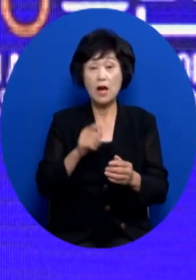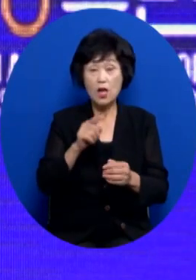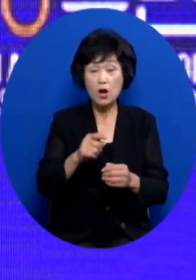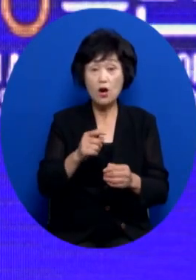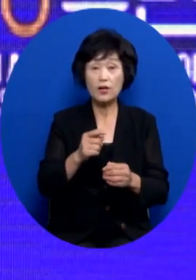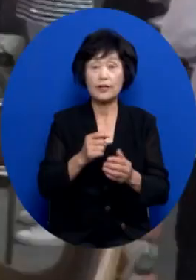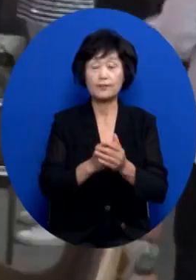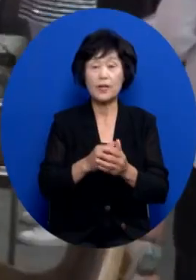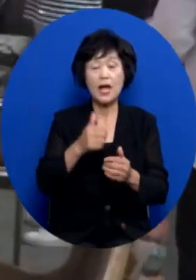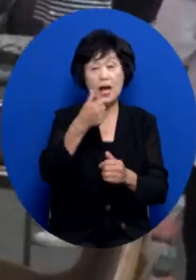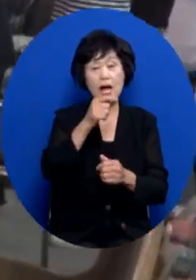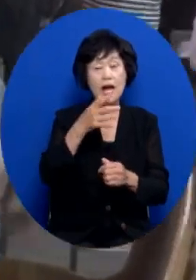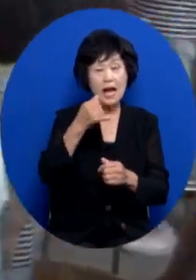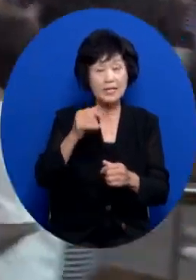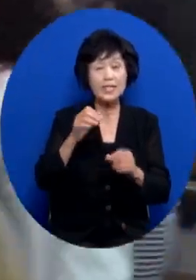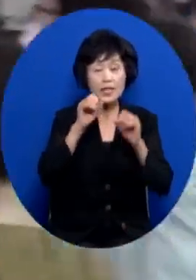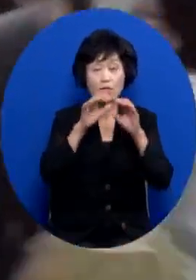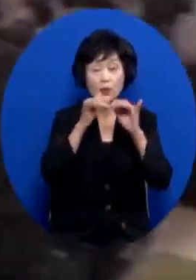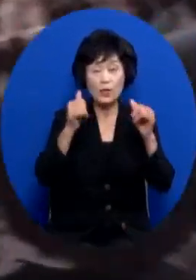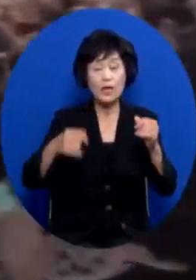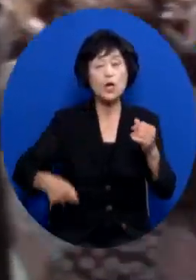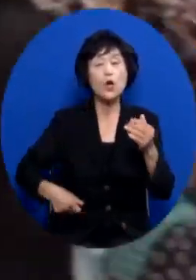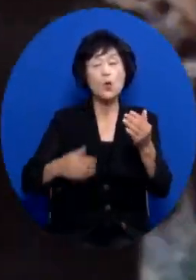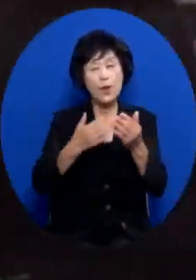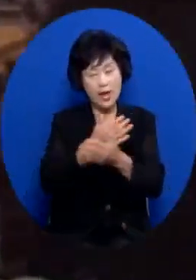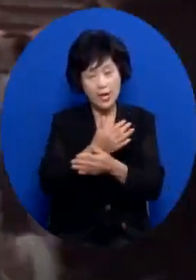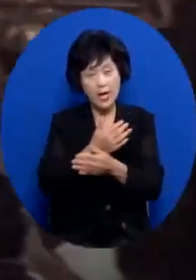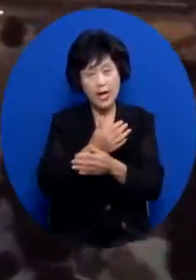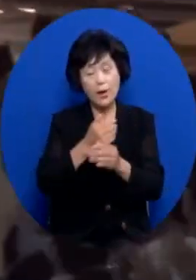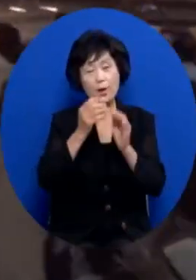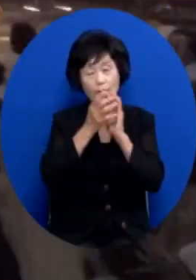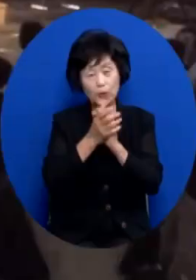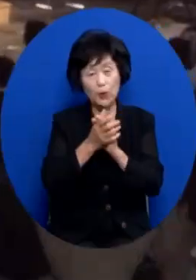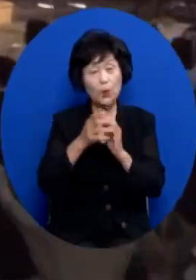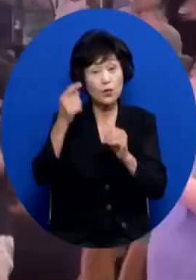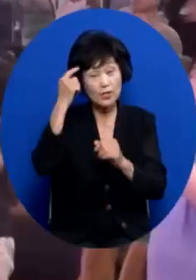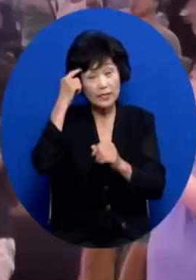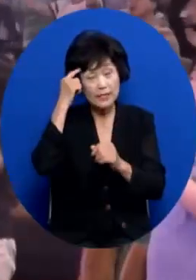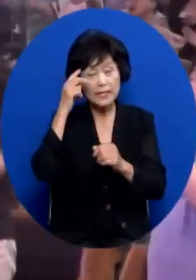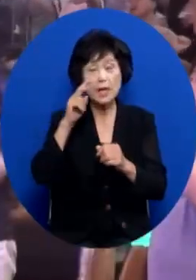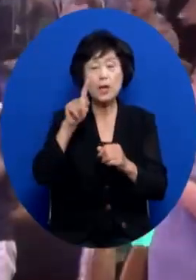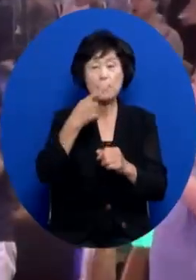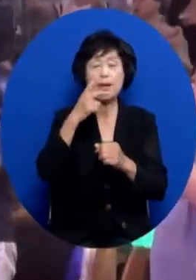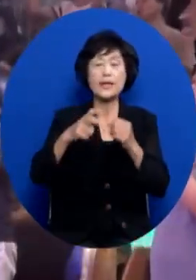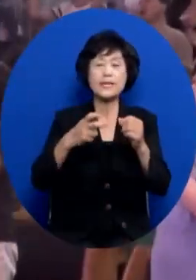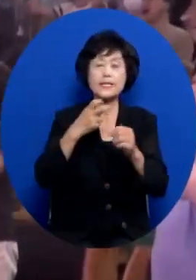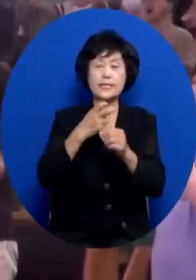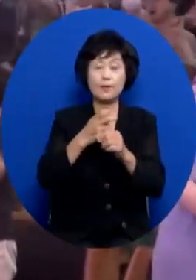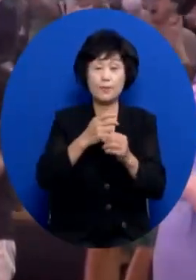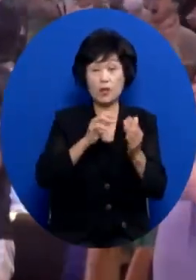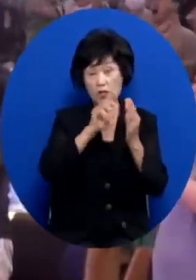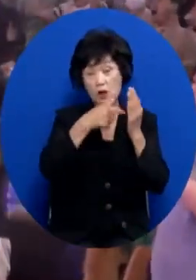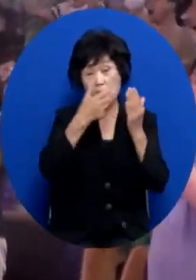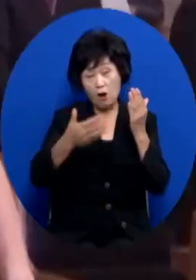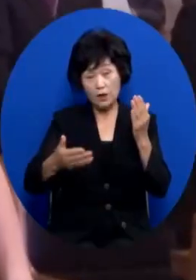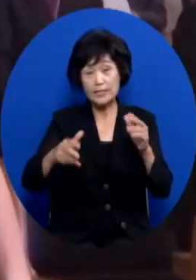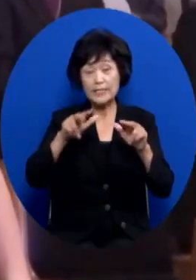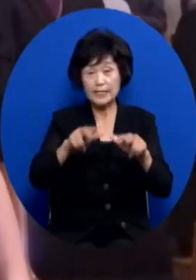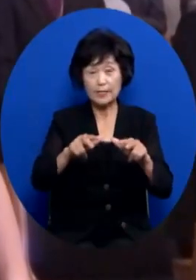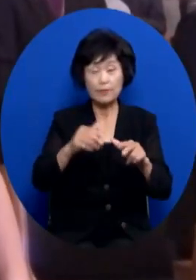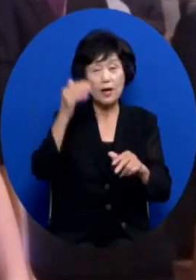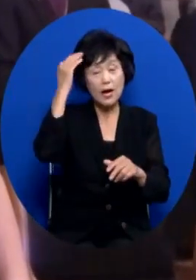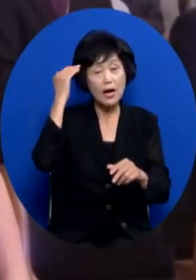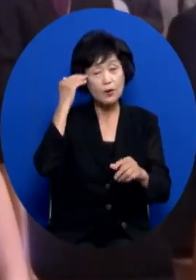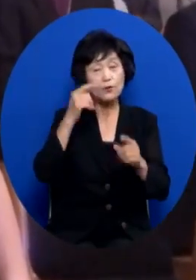됐던 하디 선교사의 회개와 고백, 그 정신이 120년이 지난 지금 한국교회와